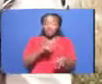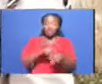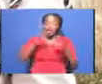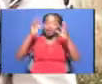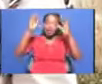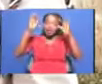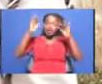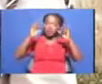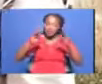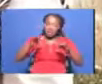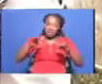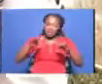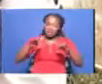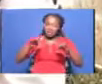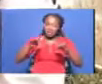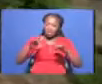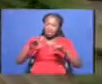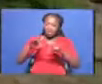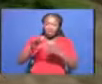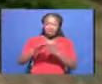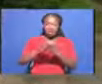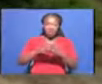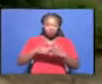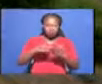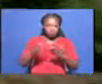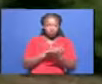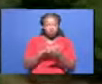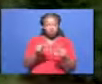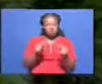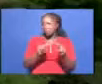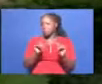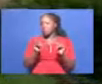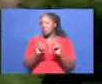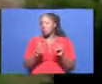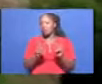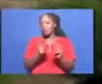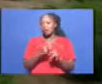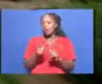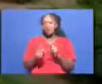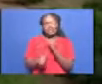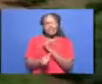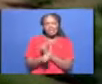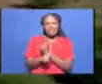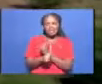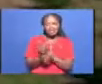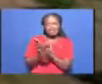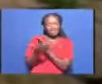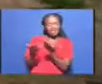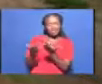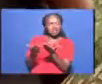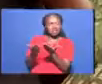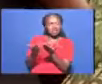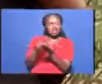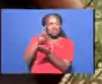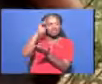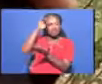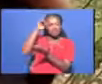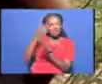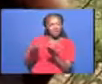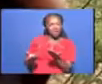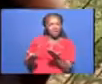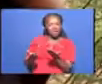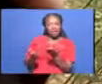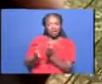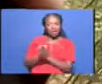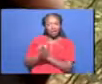itakuwa haisababishi mmomonyoko wa udongo. But where did this dangerous Mathenge tree originate from? Huu mti